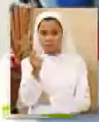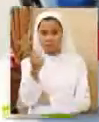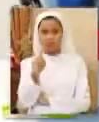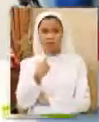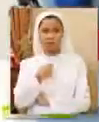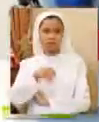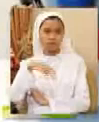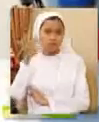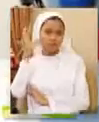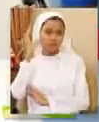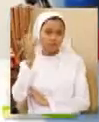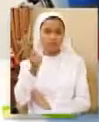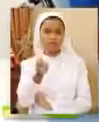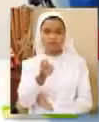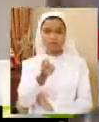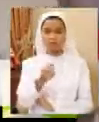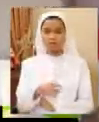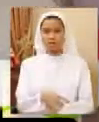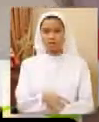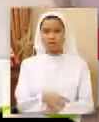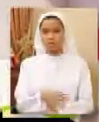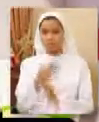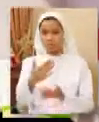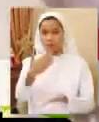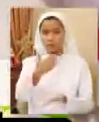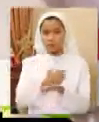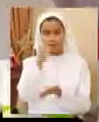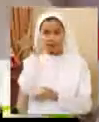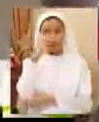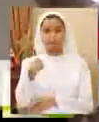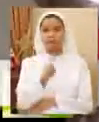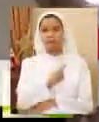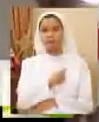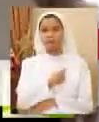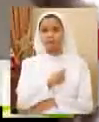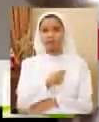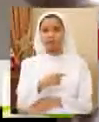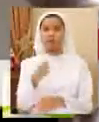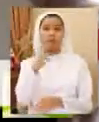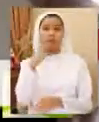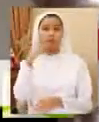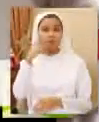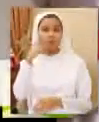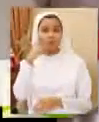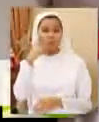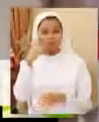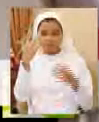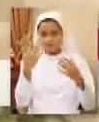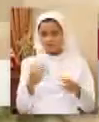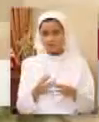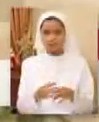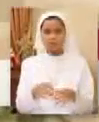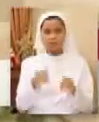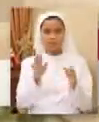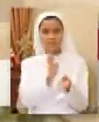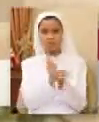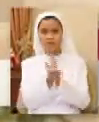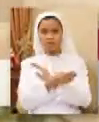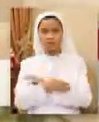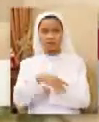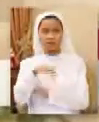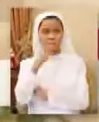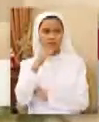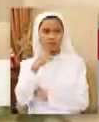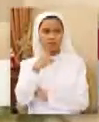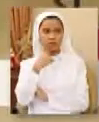hindi sila maging mute, kasi usually pag deaf talaga, automatically mute. So para hindi sila maging mute, okay. Pwede natin silang turuan kung paano